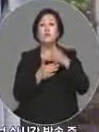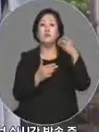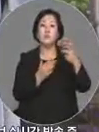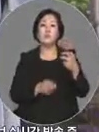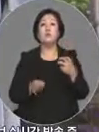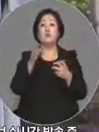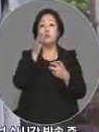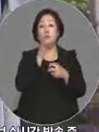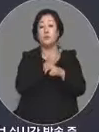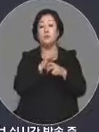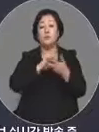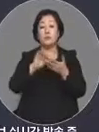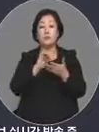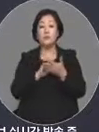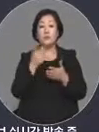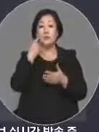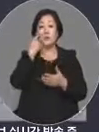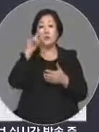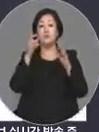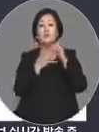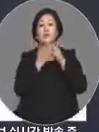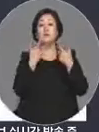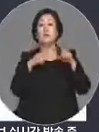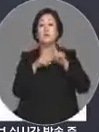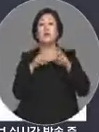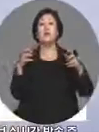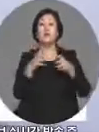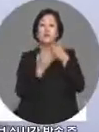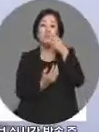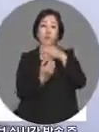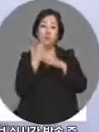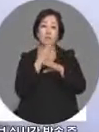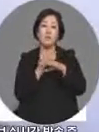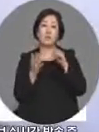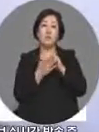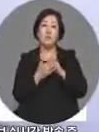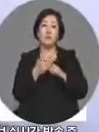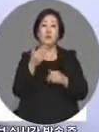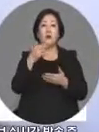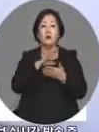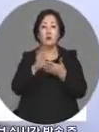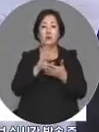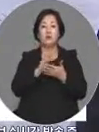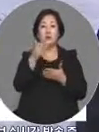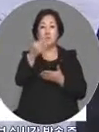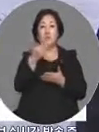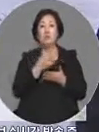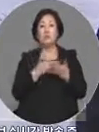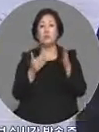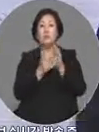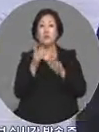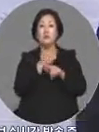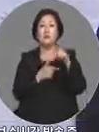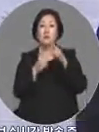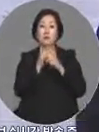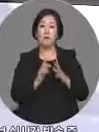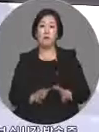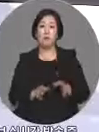높습니다. 러시아의 우크라이나 침공 이후 러시아산 경유 수입이 막히면서 가격이 폭등한